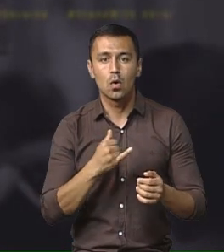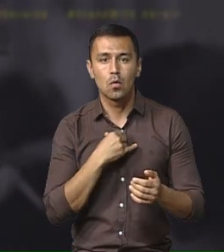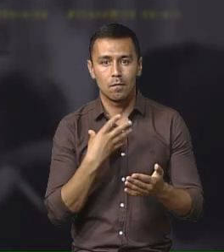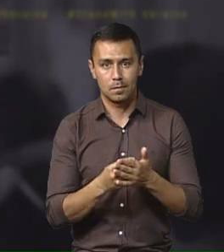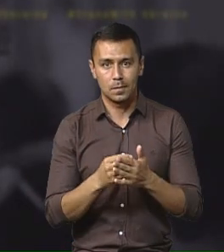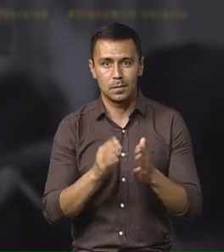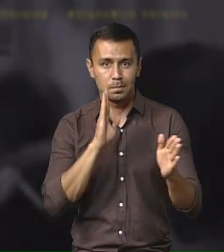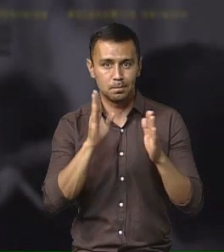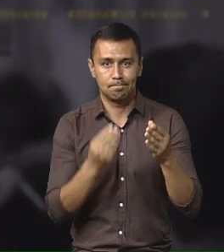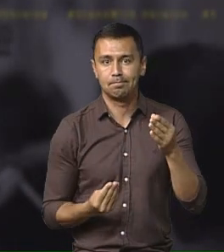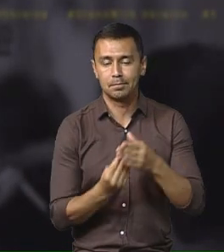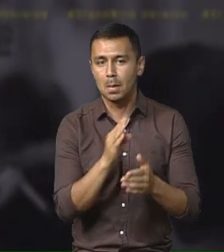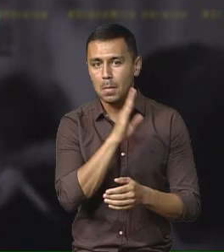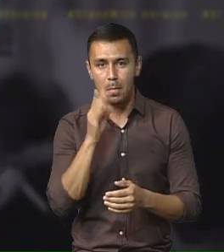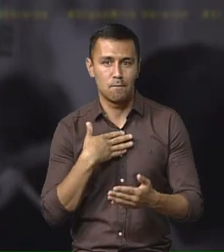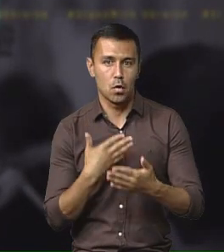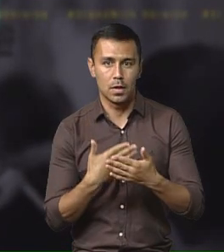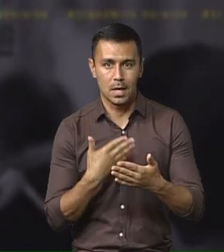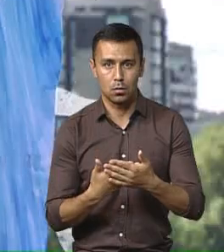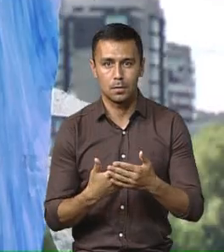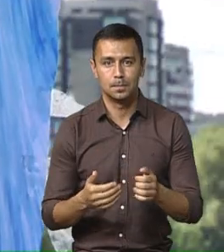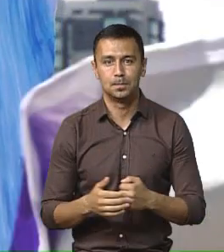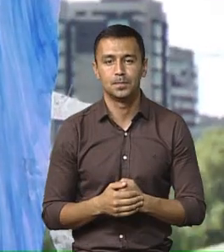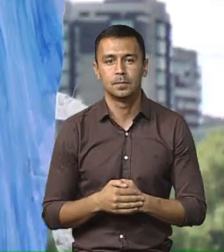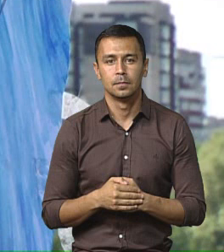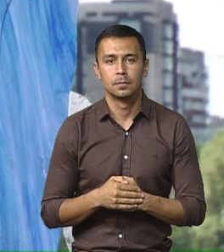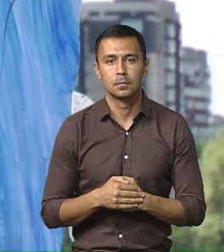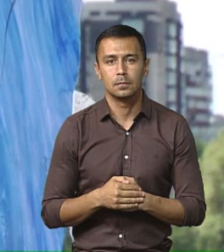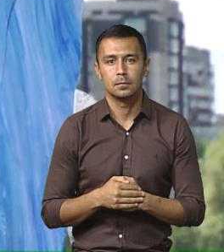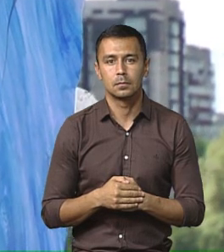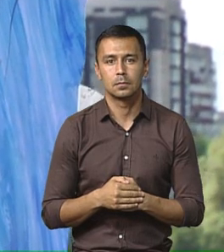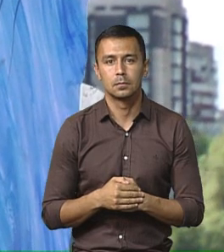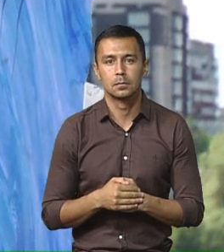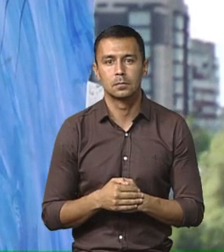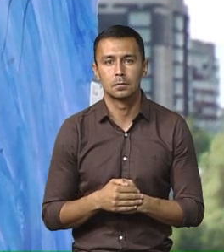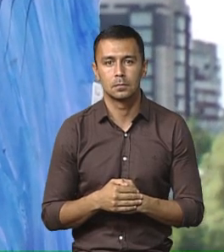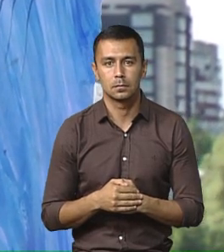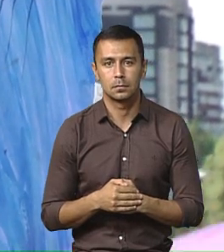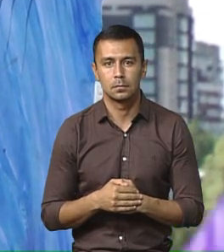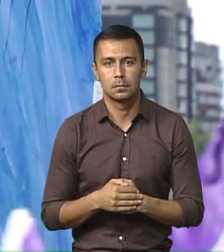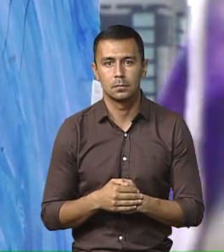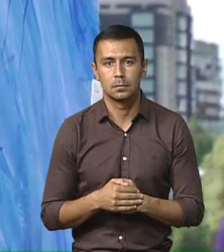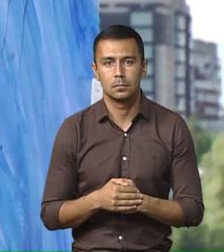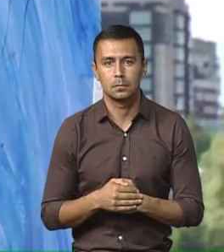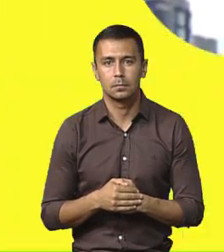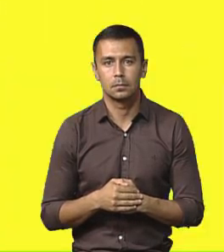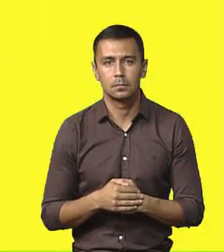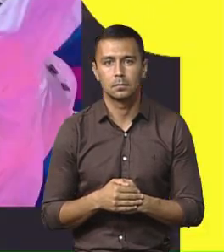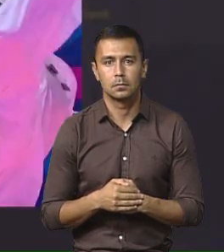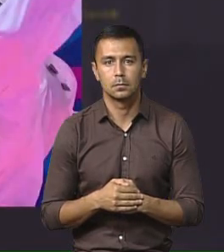фейсбук-сторінці викладає мати однієї із волонтерок Наталія Жаркова. Валерія Ковальчук, Юрій Чорний, новини на Суспільному, Хмельницький.